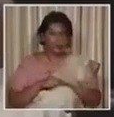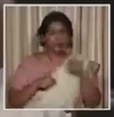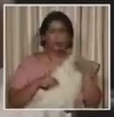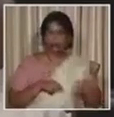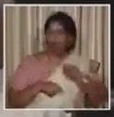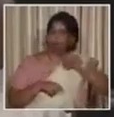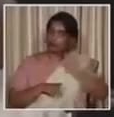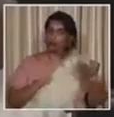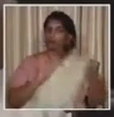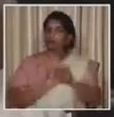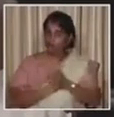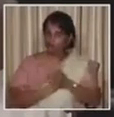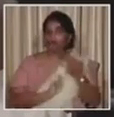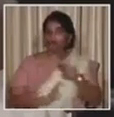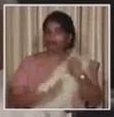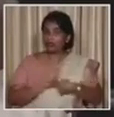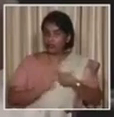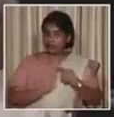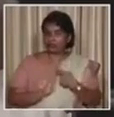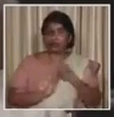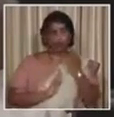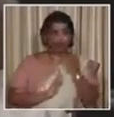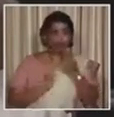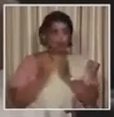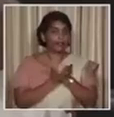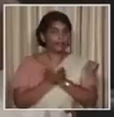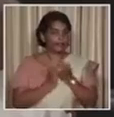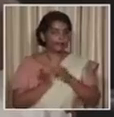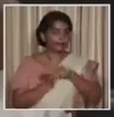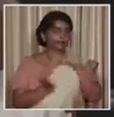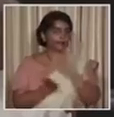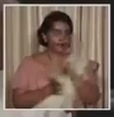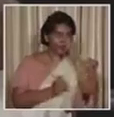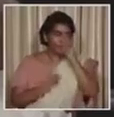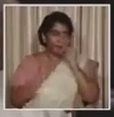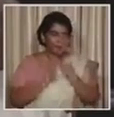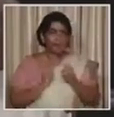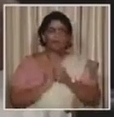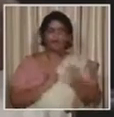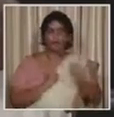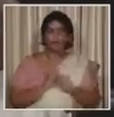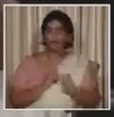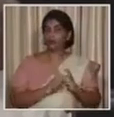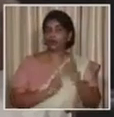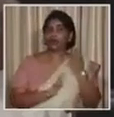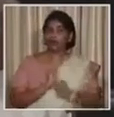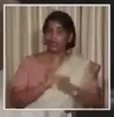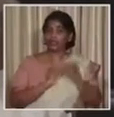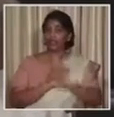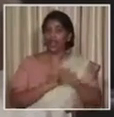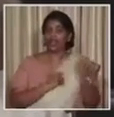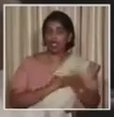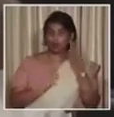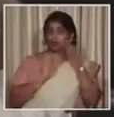මේ එකඟත්වයේ නිසා අපේ රටේ මූල්‍ය විනය නීතිගත වෙනවා දූෂණ වංචා වැළැක්වීමේ දැඩි නීති රීති